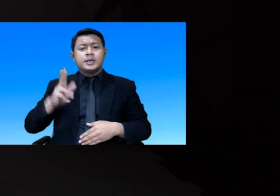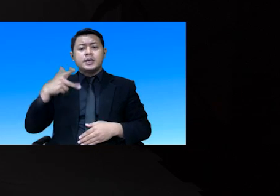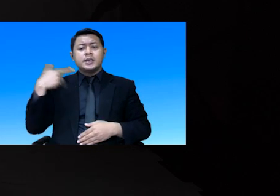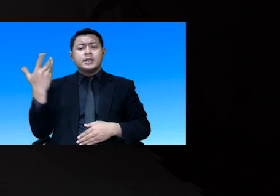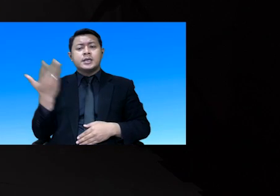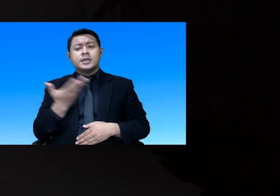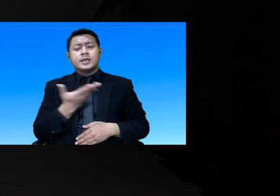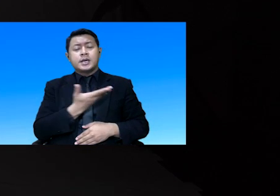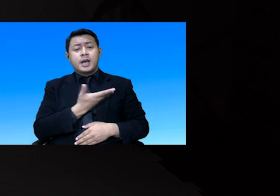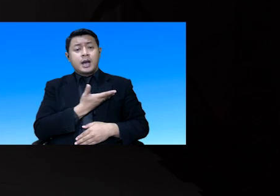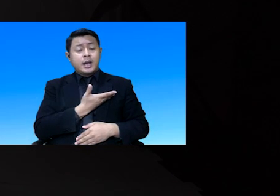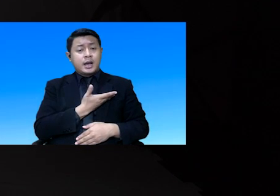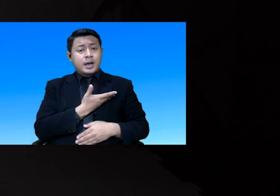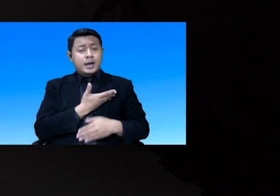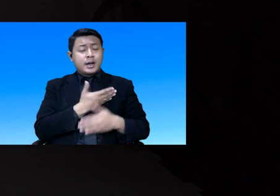milik